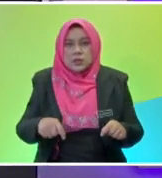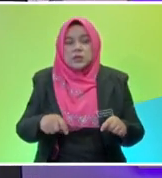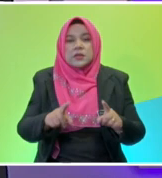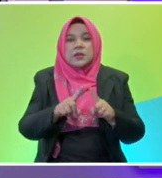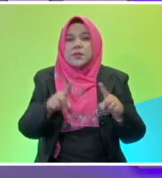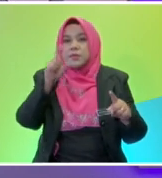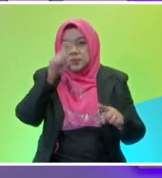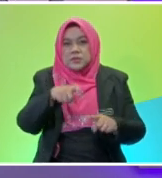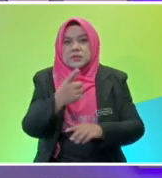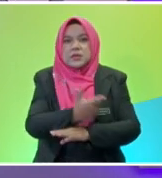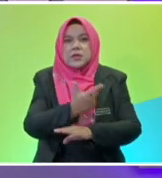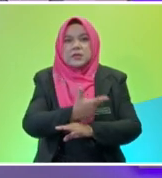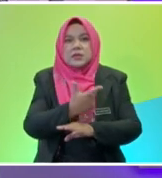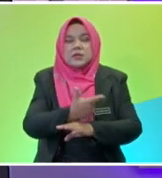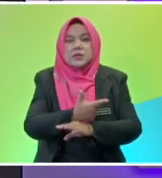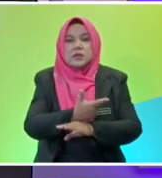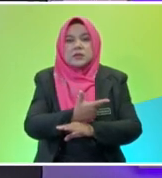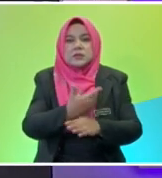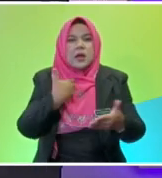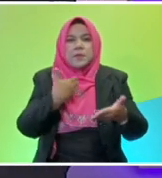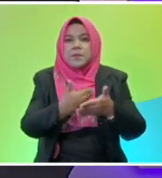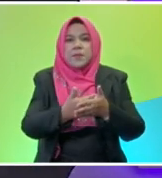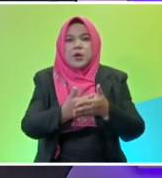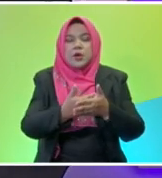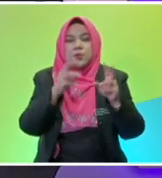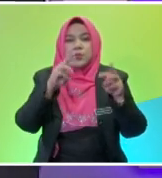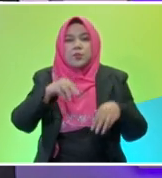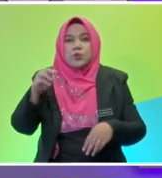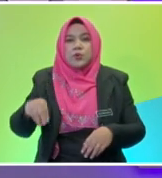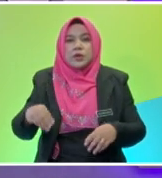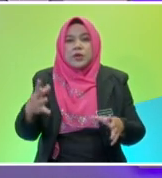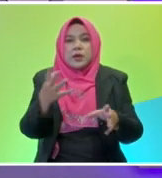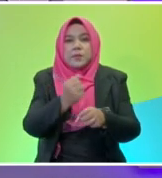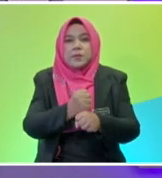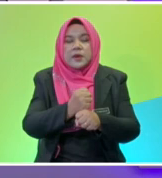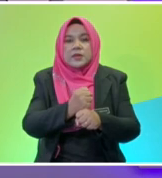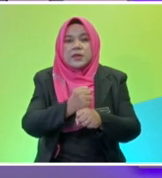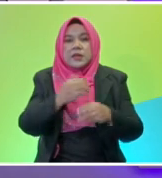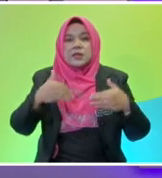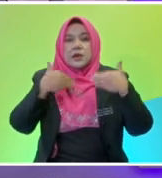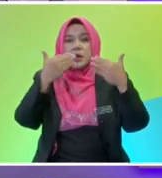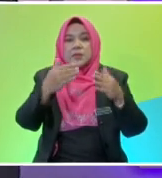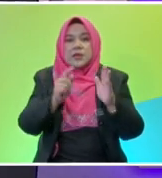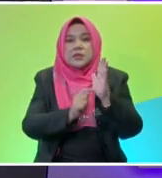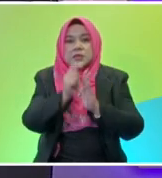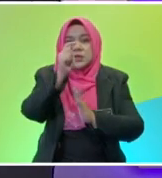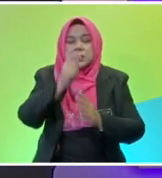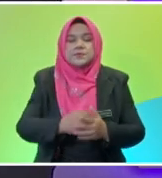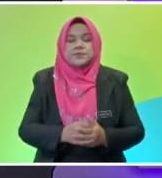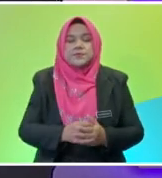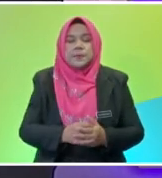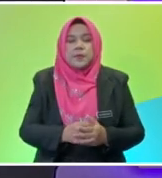murid itu capek tahap yang tertinggi lah yang kita beli batu untuk bantu kita eee Kenapa